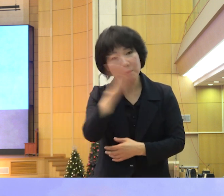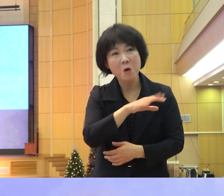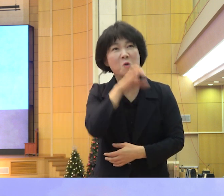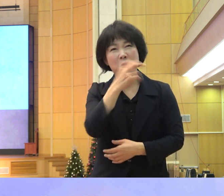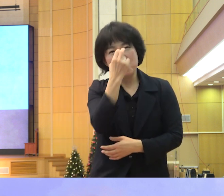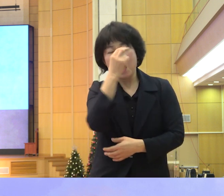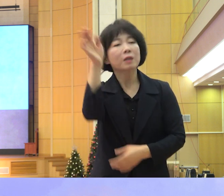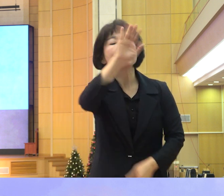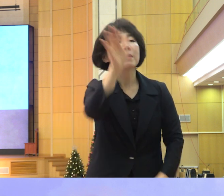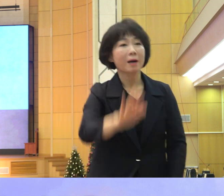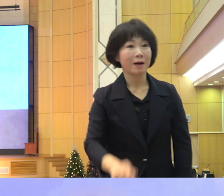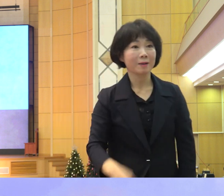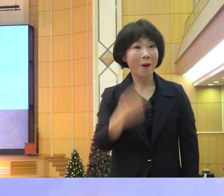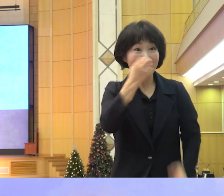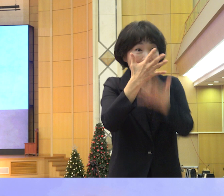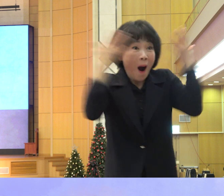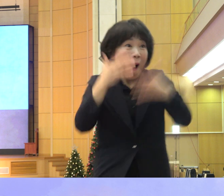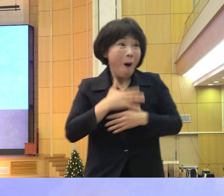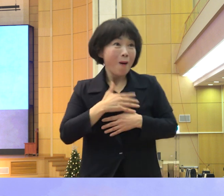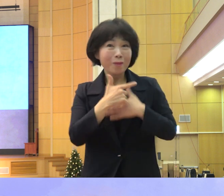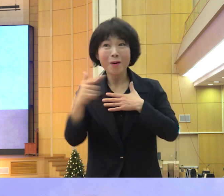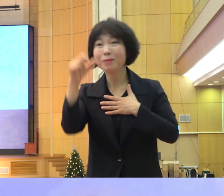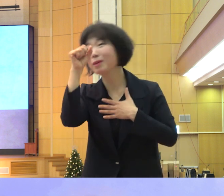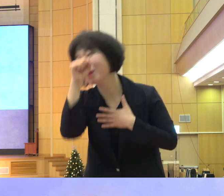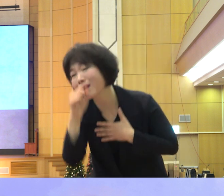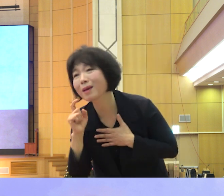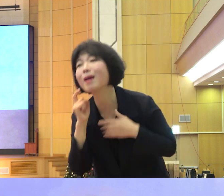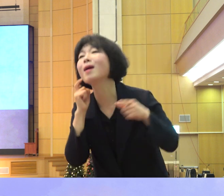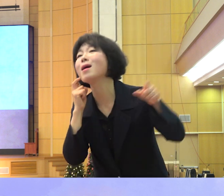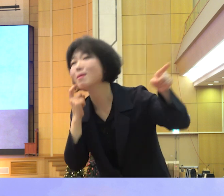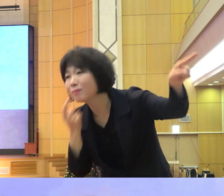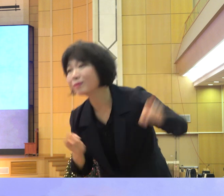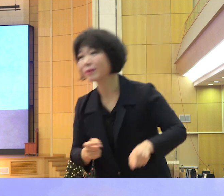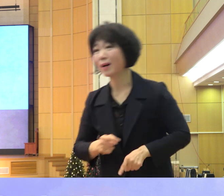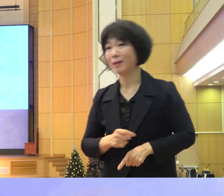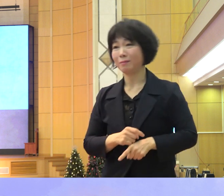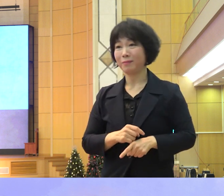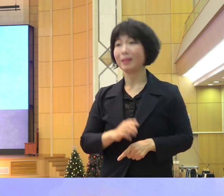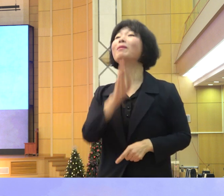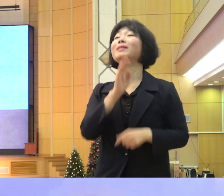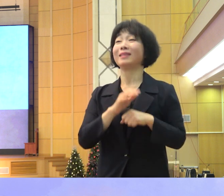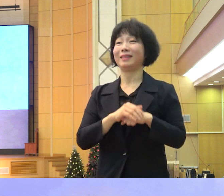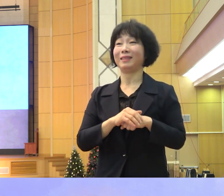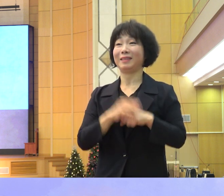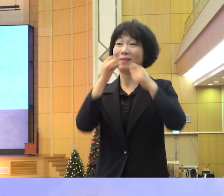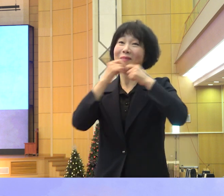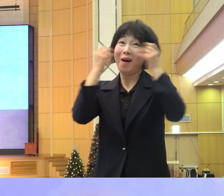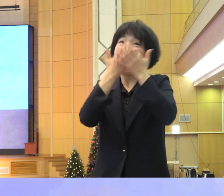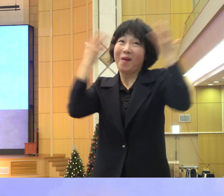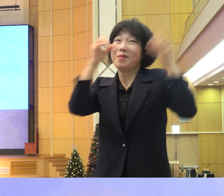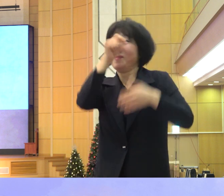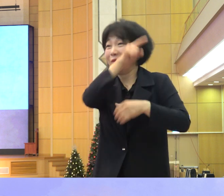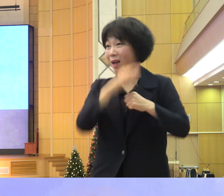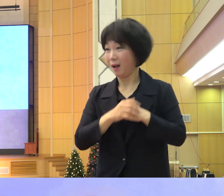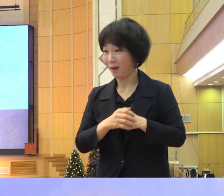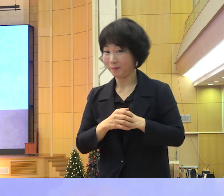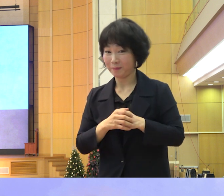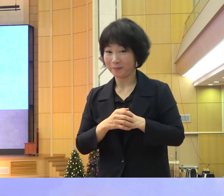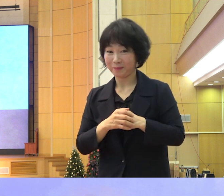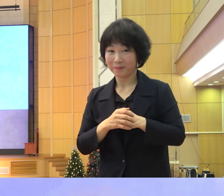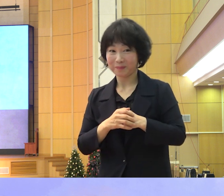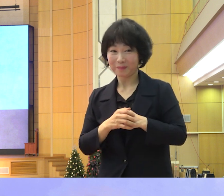하겠어요. 타고난 걸 갖다가 어떻게 할 수 없잖아요. 그러니까 그렇게, 그래서 사람이 만날 때 그러잖아요. 못생겼다 하지 않고